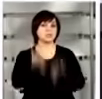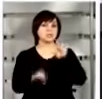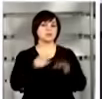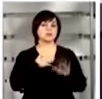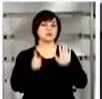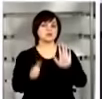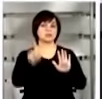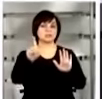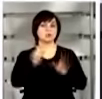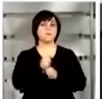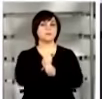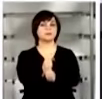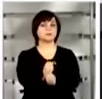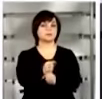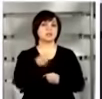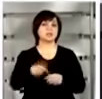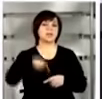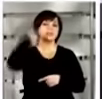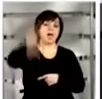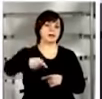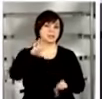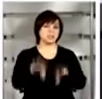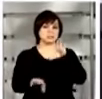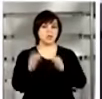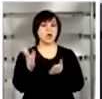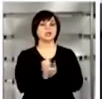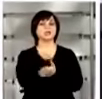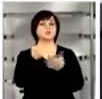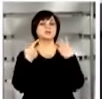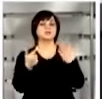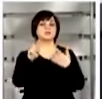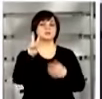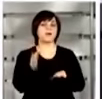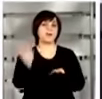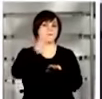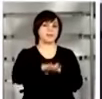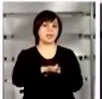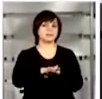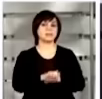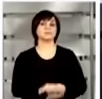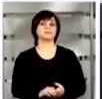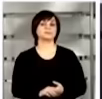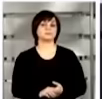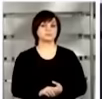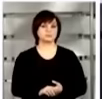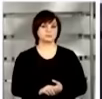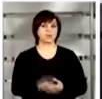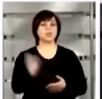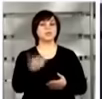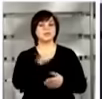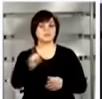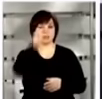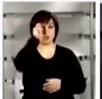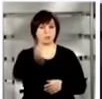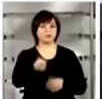имаме 67 пратеници. Ке одиме на наредни избори. Ке добиеме 72 мандати позади нас. Па и нив